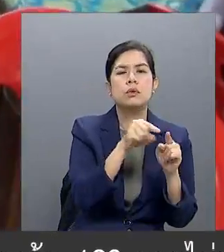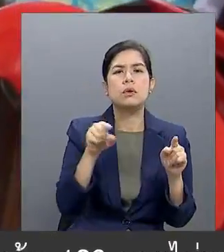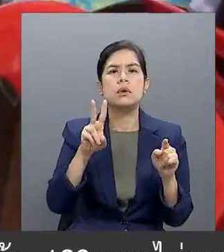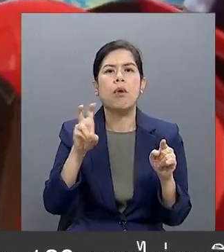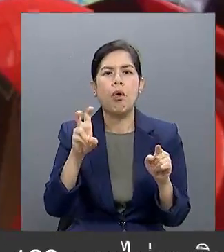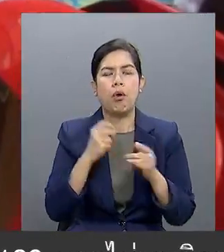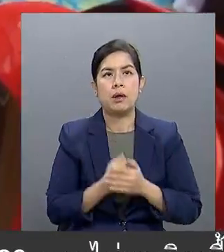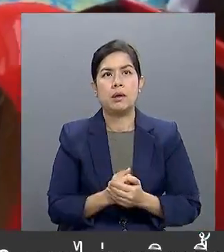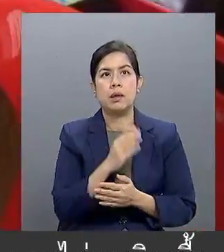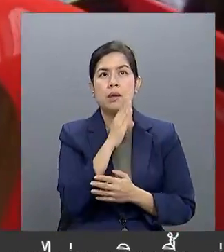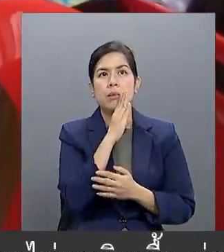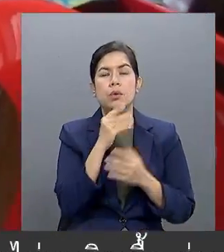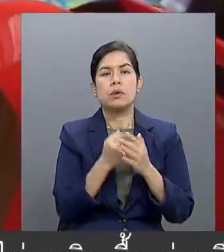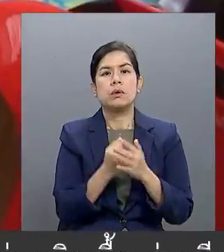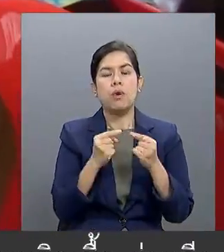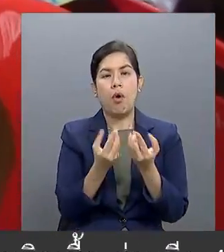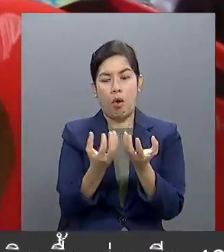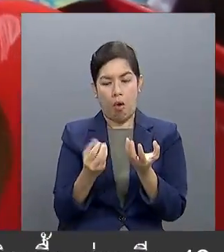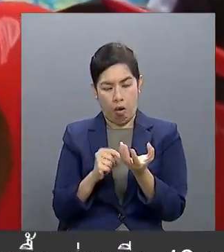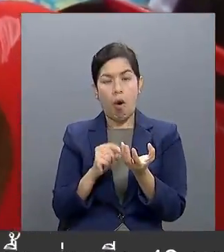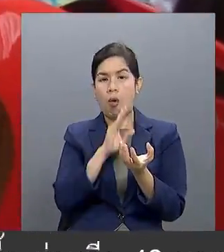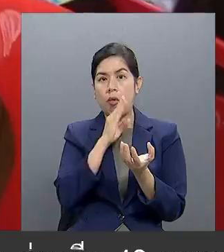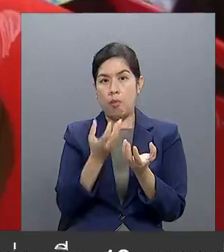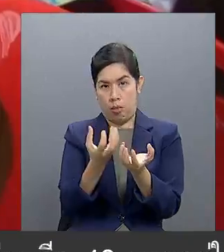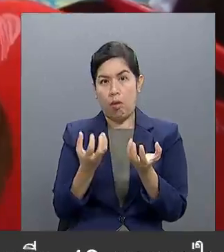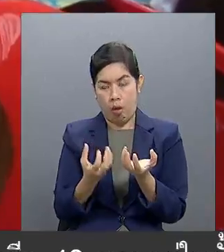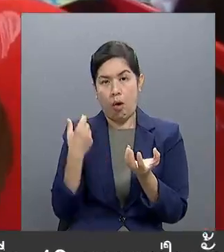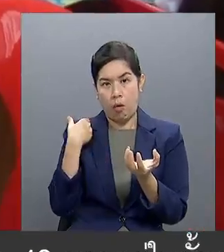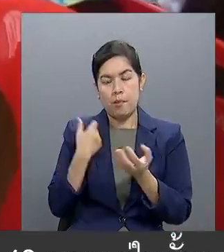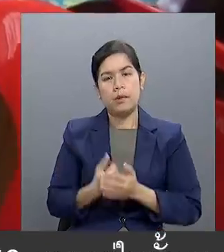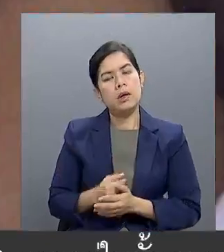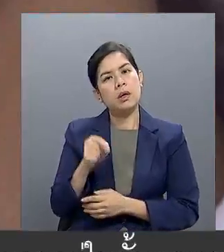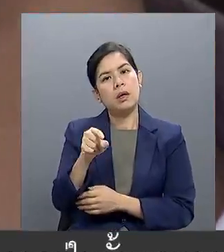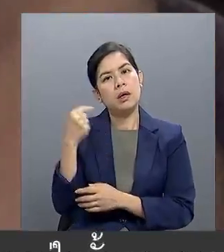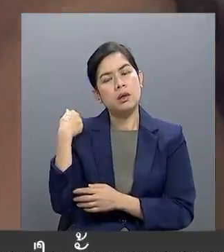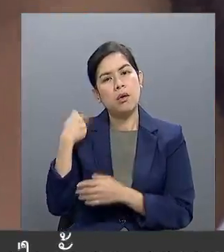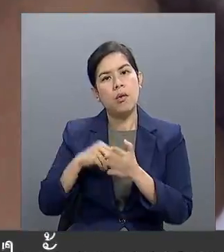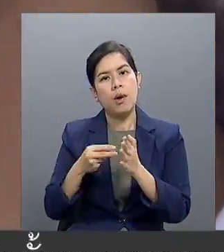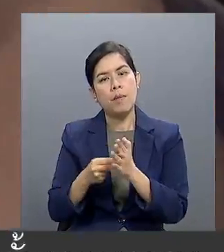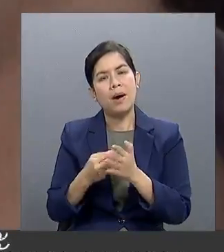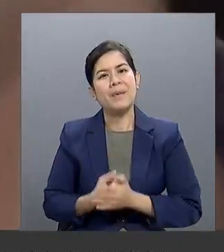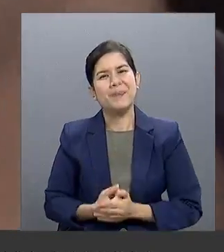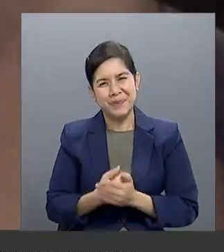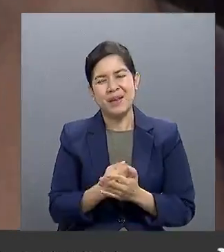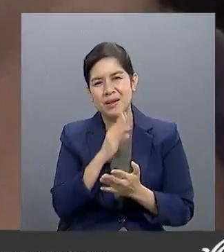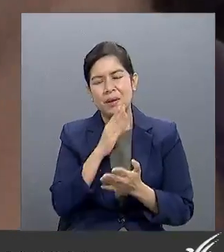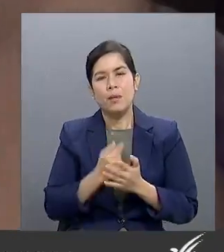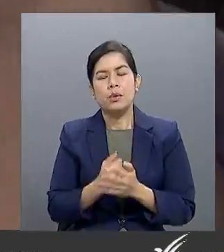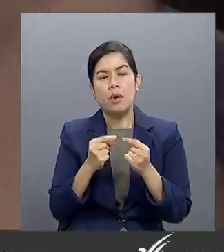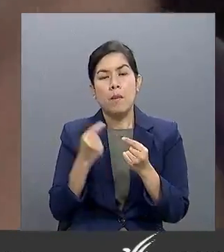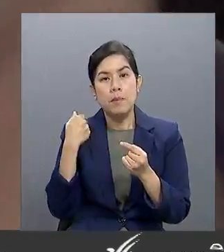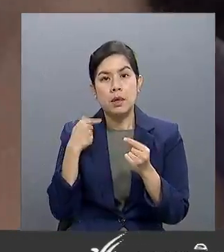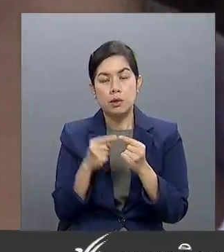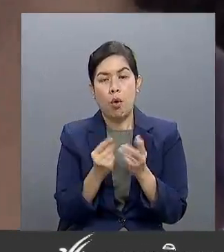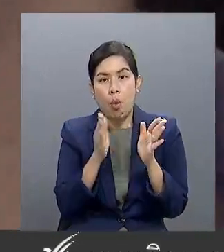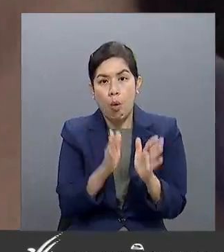าเครื่องสำอางมาแต่ถ้าเอาเครื่องสำอางมาเด็กนักเรียนก็คือเขาจะได้เงินแบบเต็มจำนวนและถ้ามีจำนวนงานที่เยอะเด็กก็